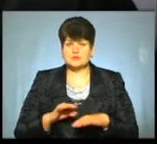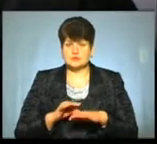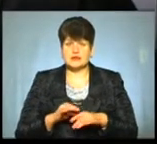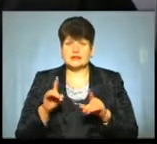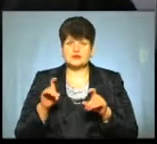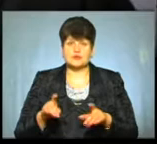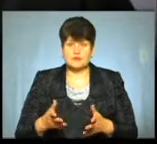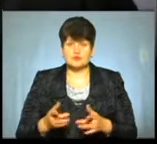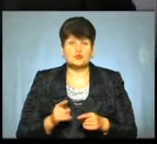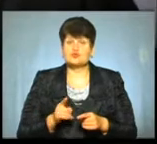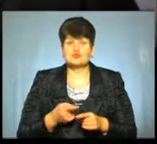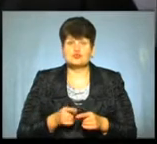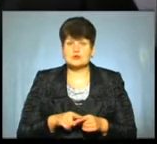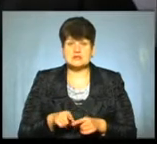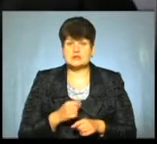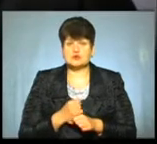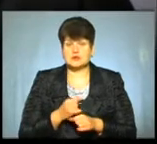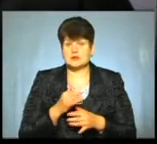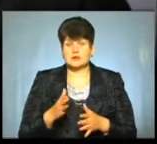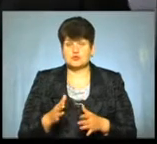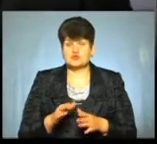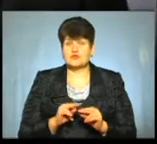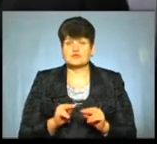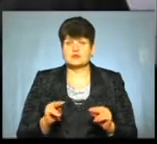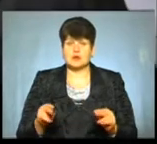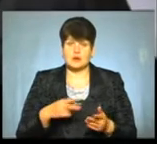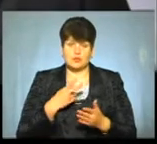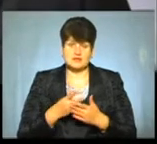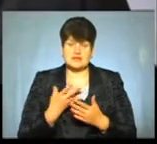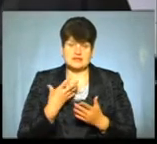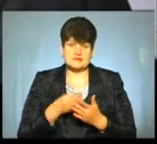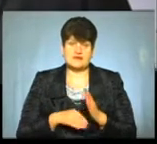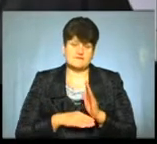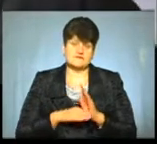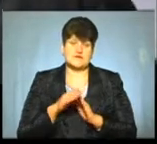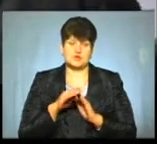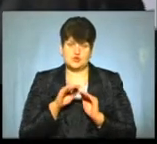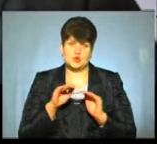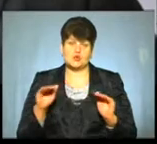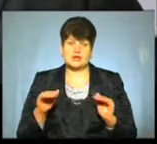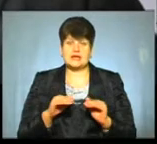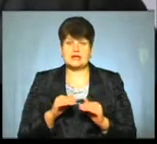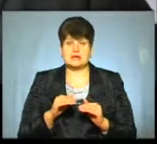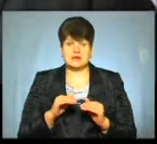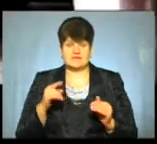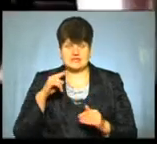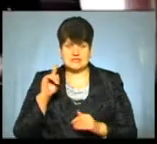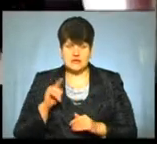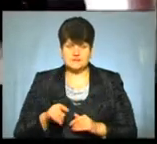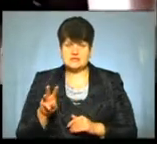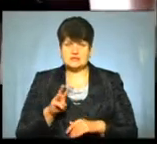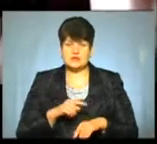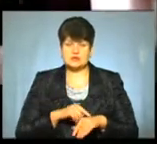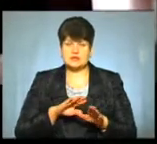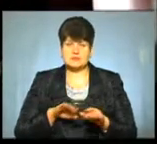тестування, то чому це не можуть зробити вчителі, показав свій високий або достатній рівень знань? За